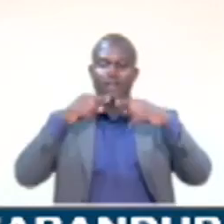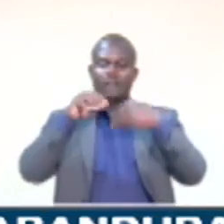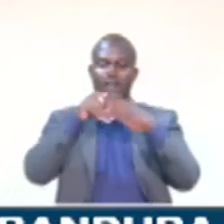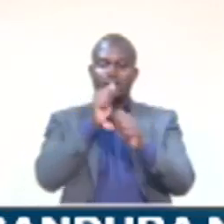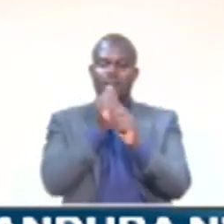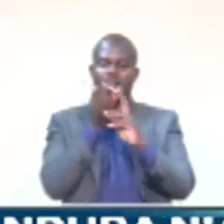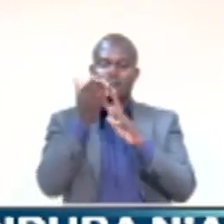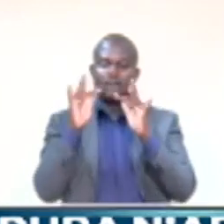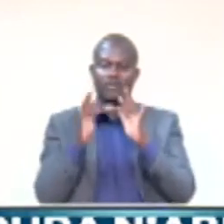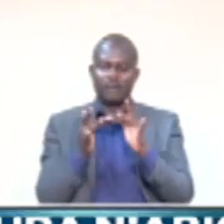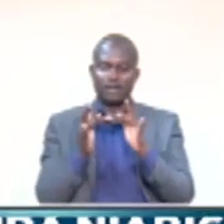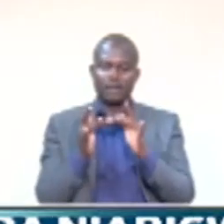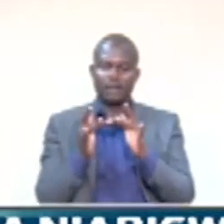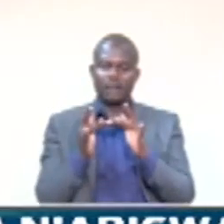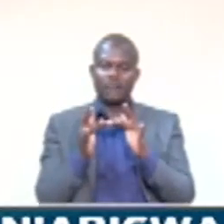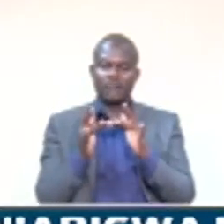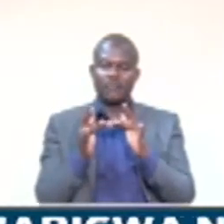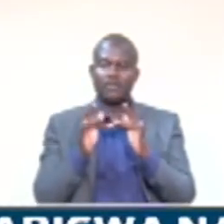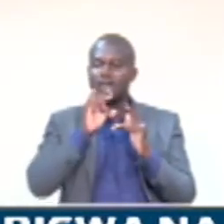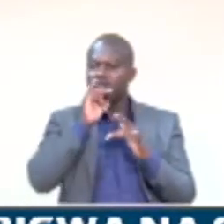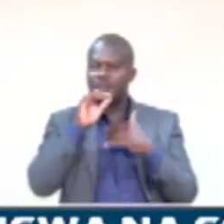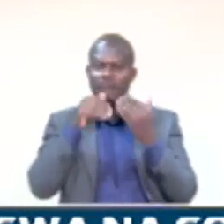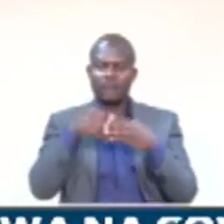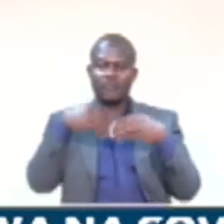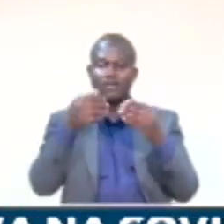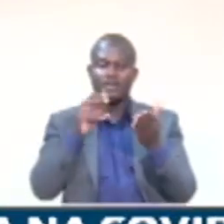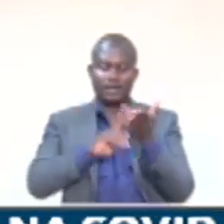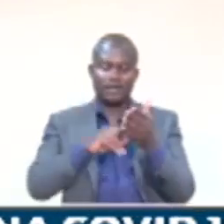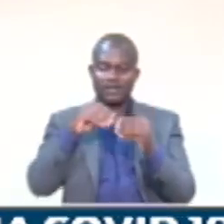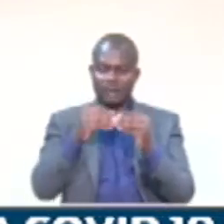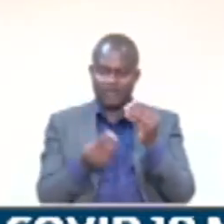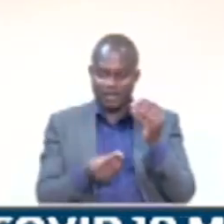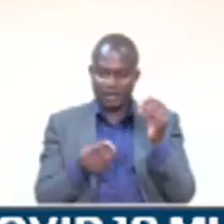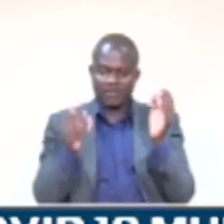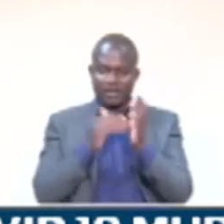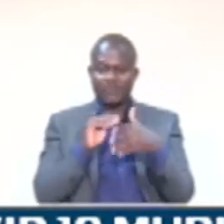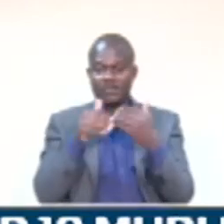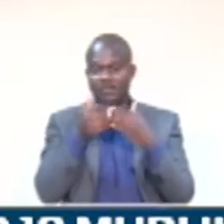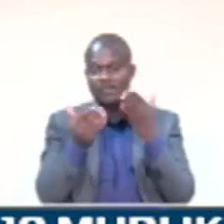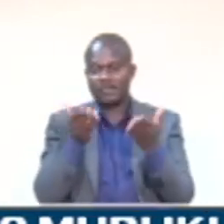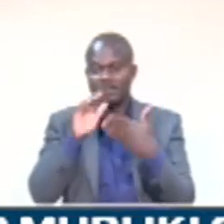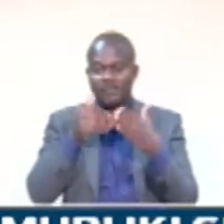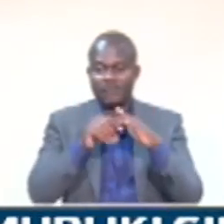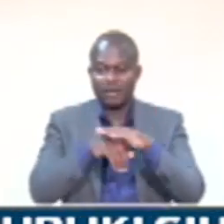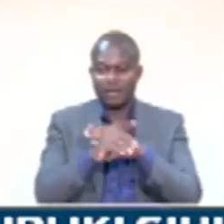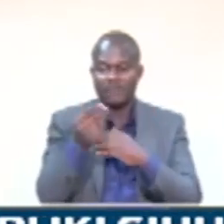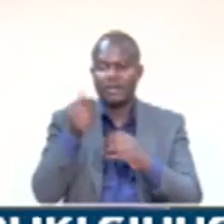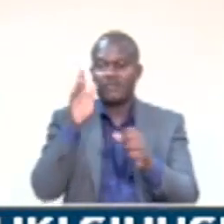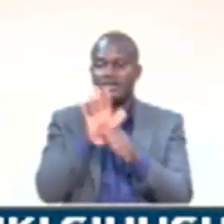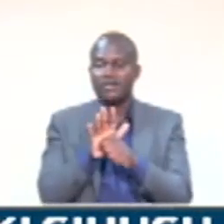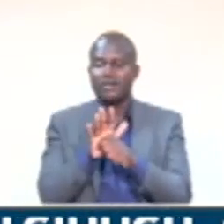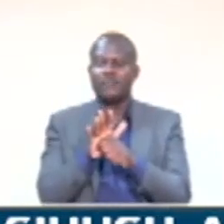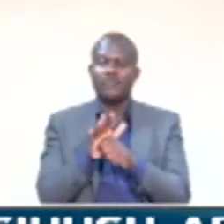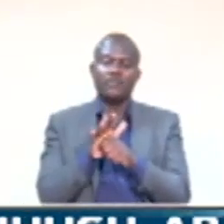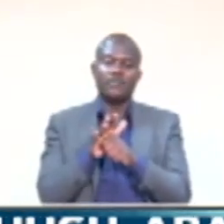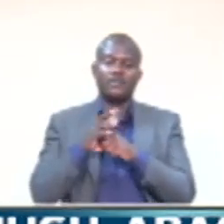murandasi ntabwo bitanga inyemezabwishyu, kandi wenda byinjiza n'amafaranga menshi ngo